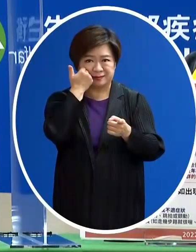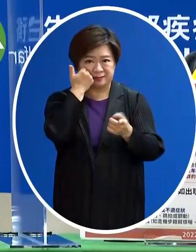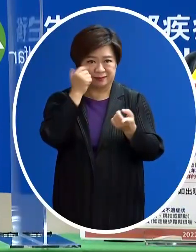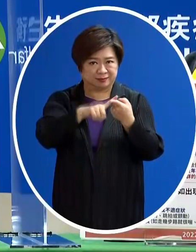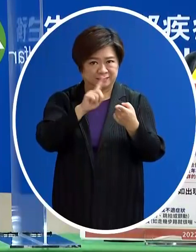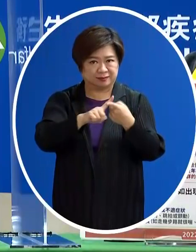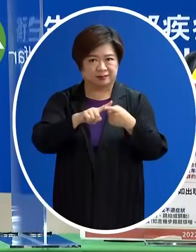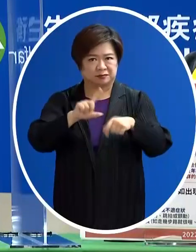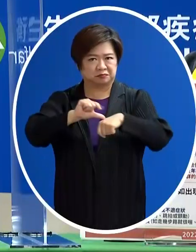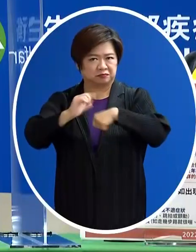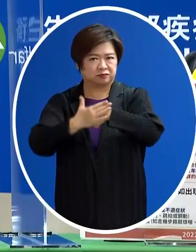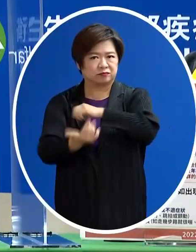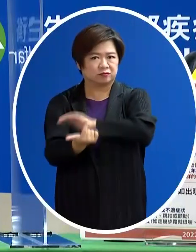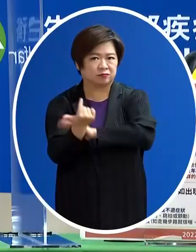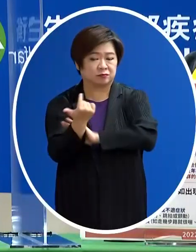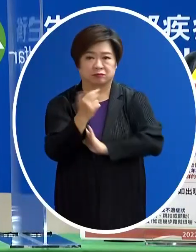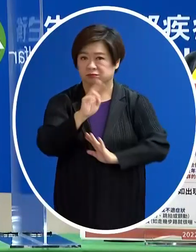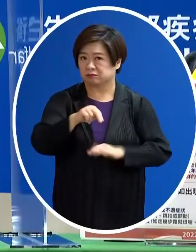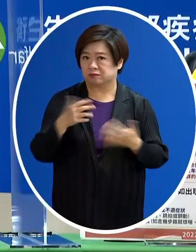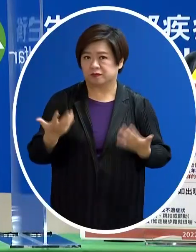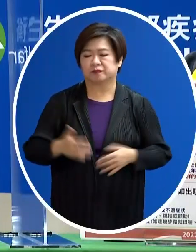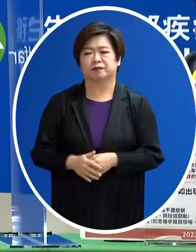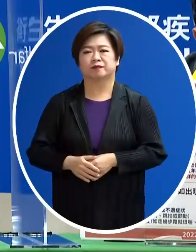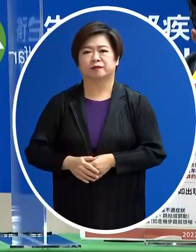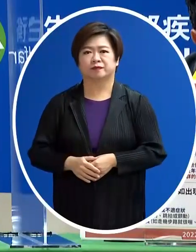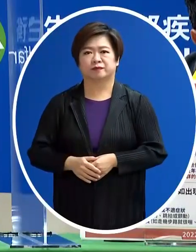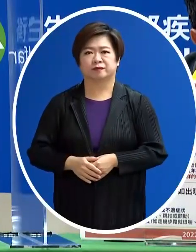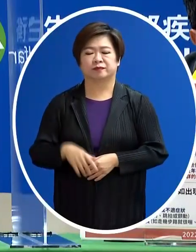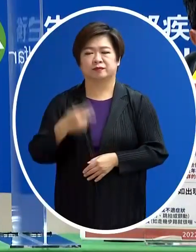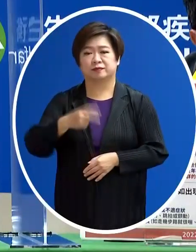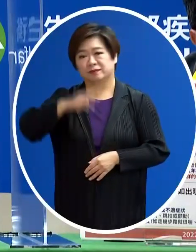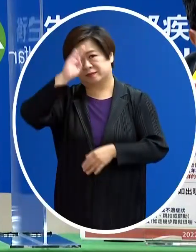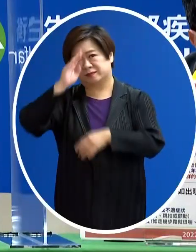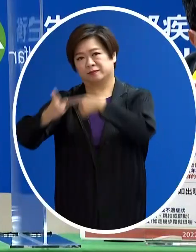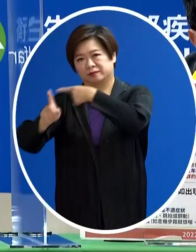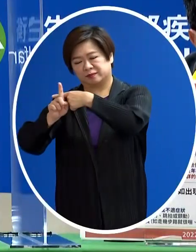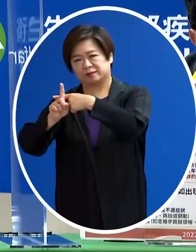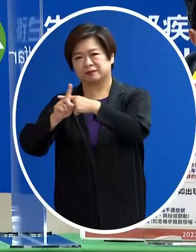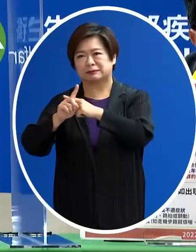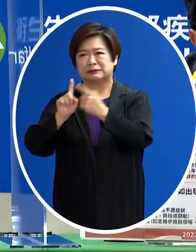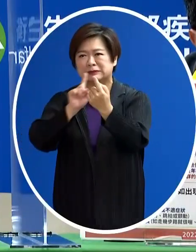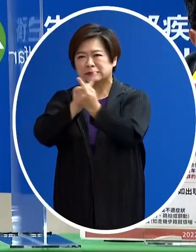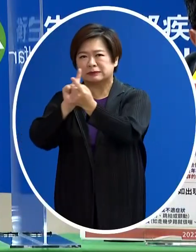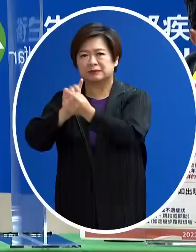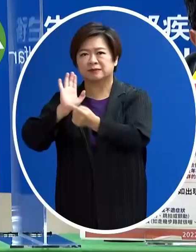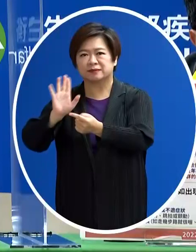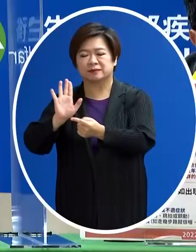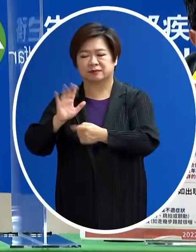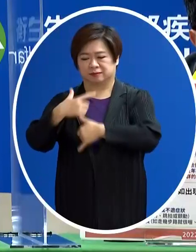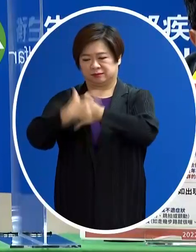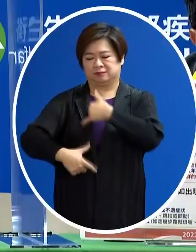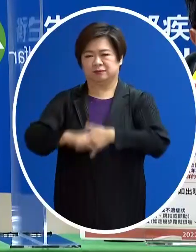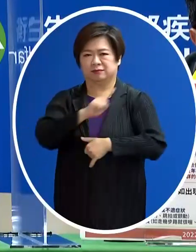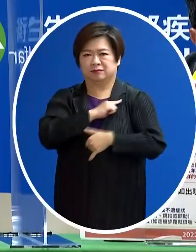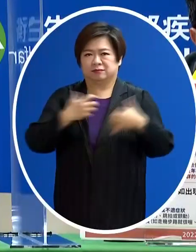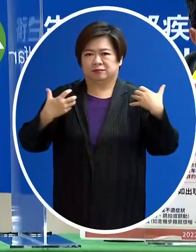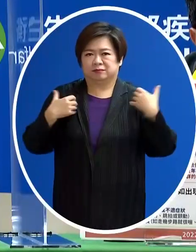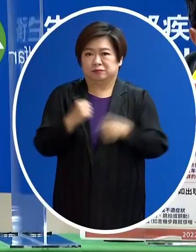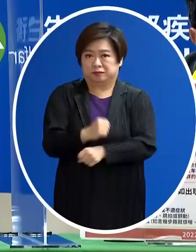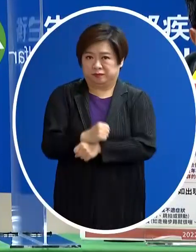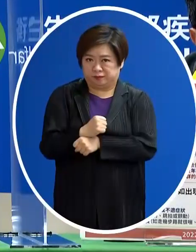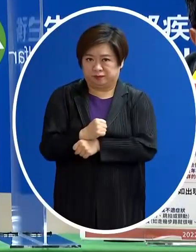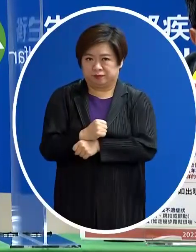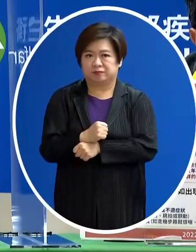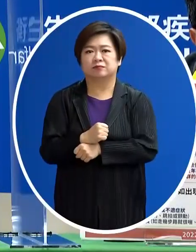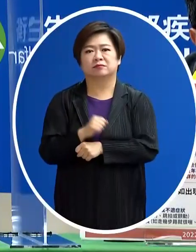是不是能够及时？然后再过来就是确诊者跟接触者的自主管理，哈，